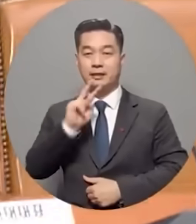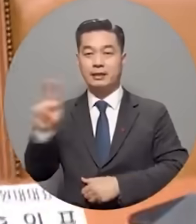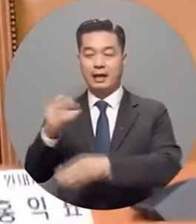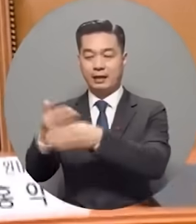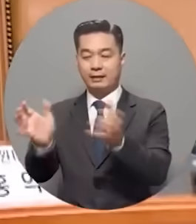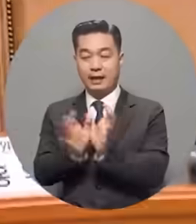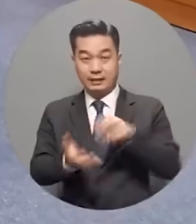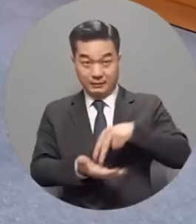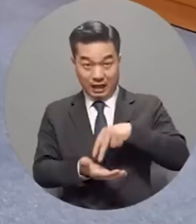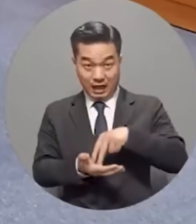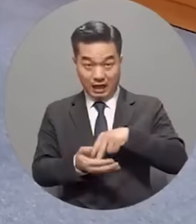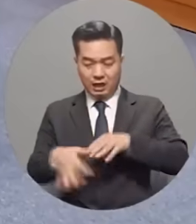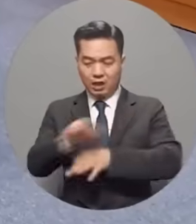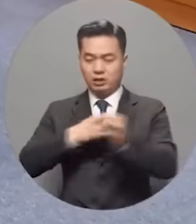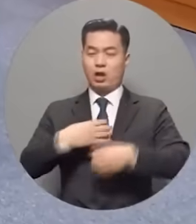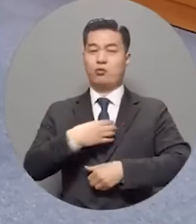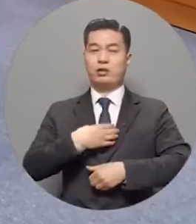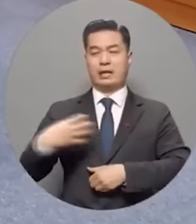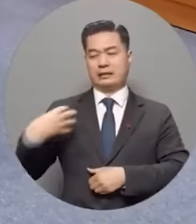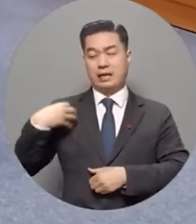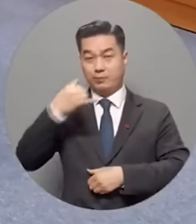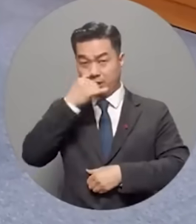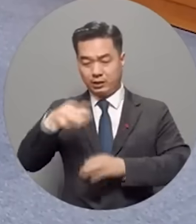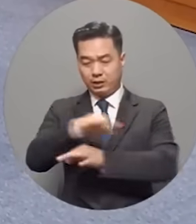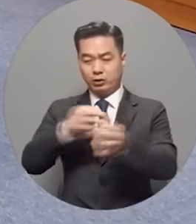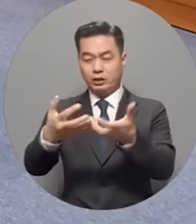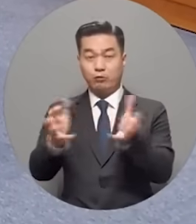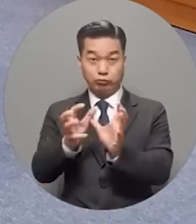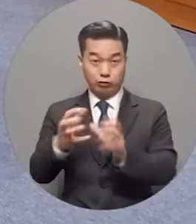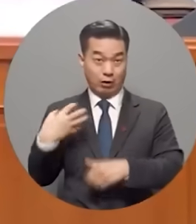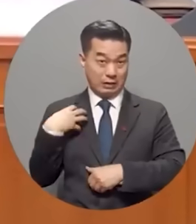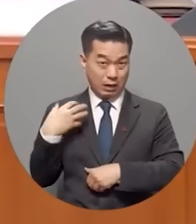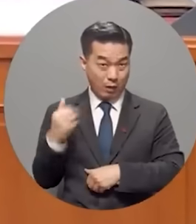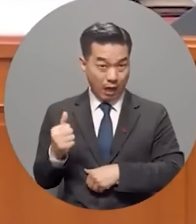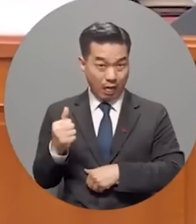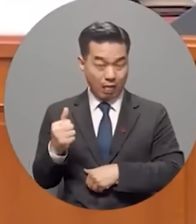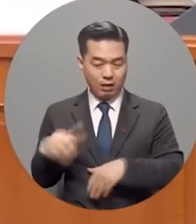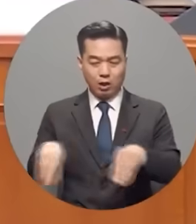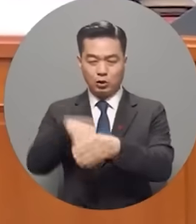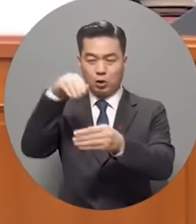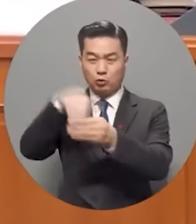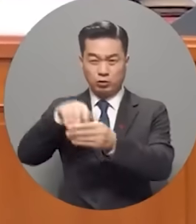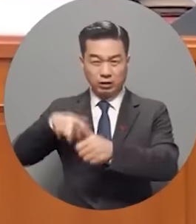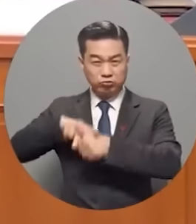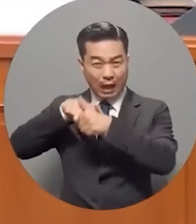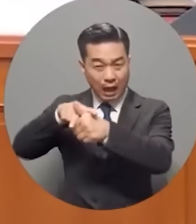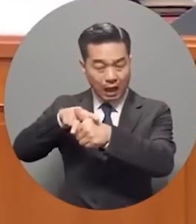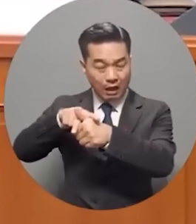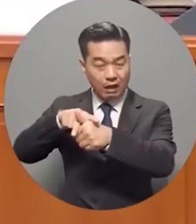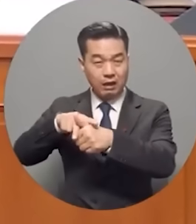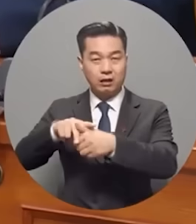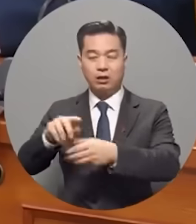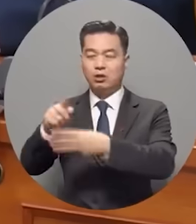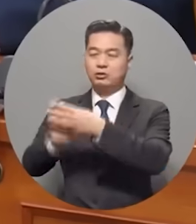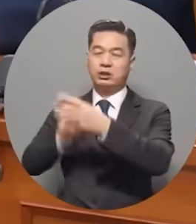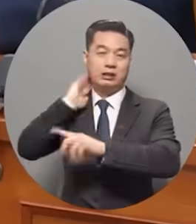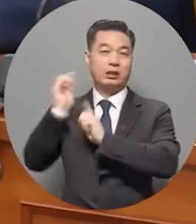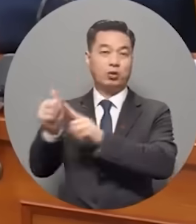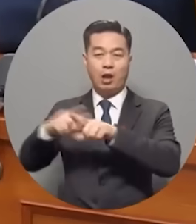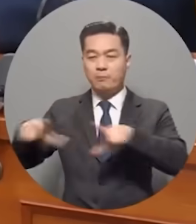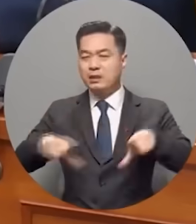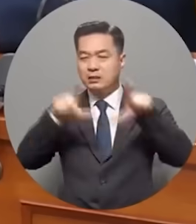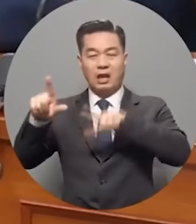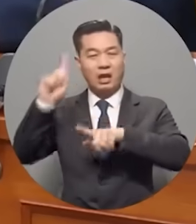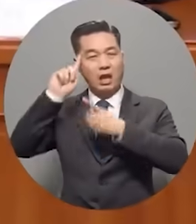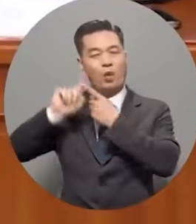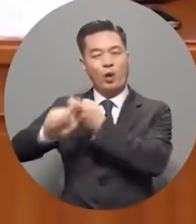경제 위기에 책임이 있는 경제부처 장관들이 대거 총선용으로 개각 대상이 됐다며 윤석열 대통령은 민생에 관심이